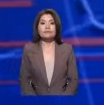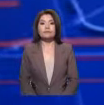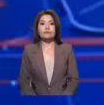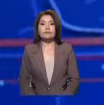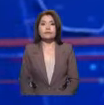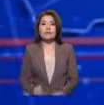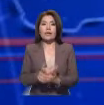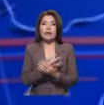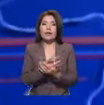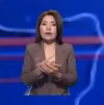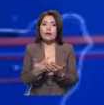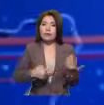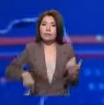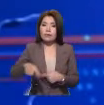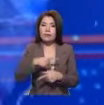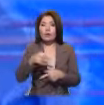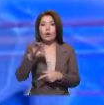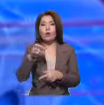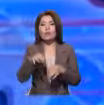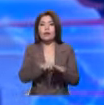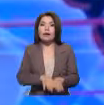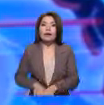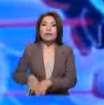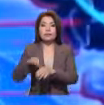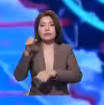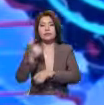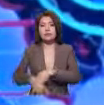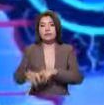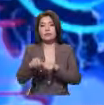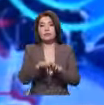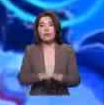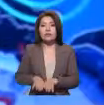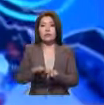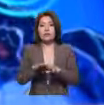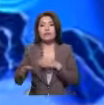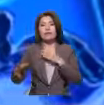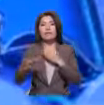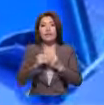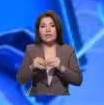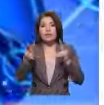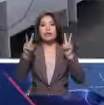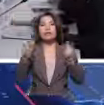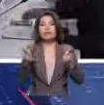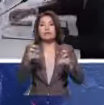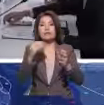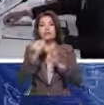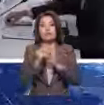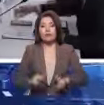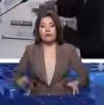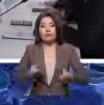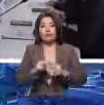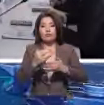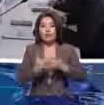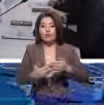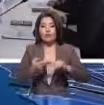Біз әртүрлі болғанмен отанымыз ортақ, осындай ұранмен қоғамның бірлігін сақтауды насихаттайтын бірге ақпараттық науқаны басталды. Акция аясында бірнеше ұлт